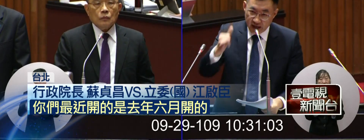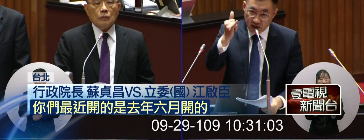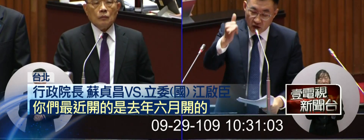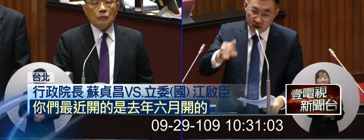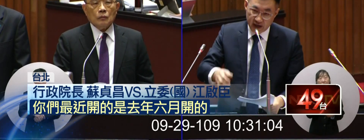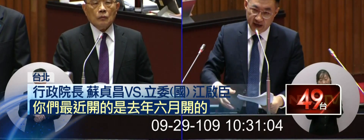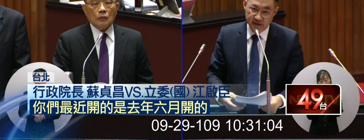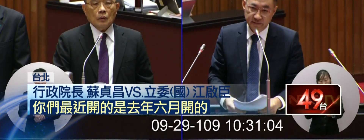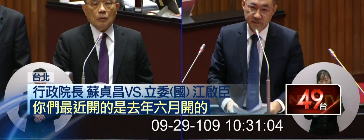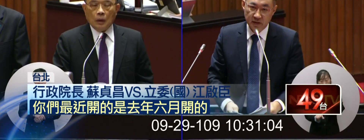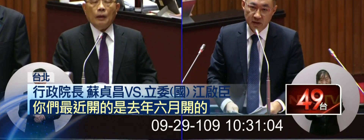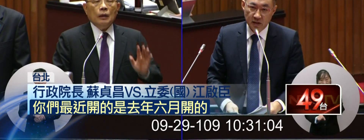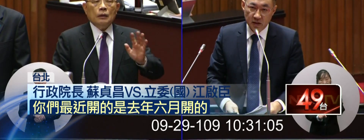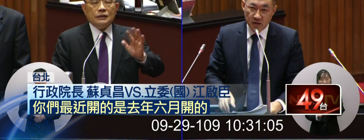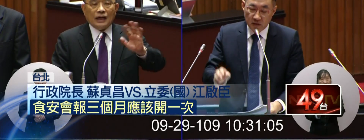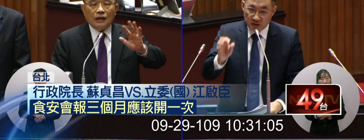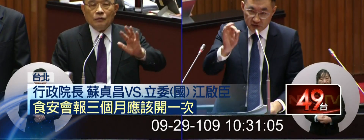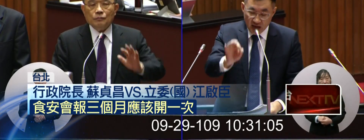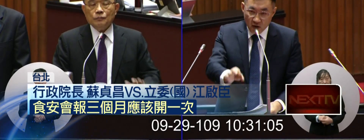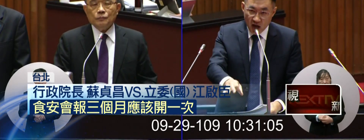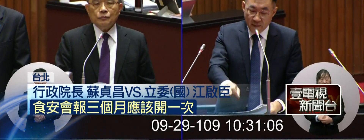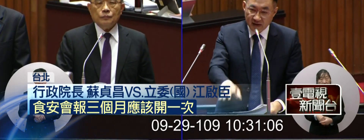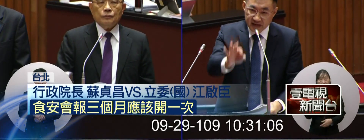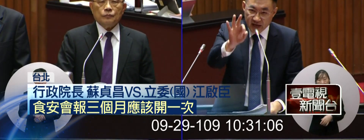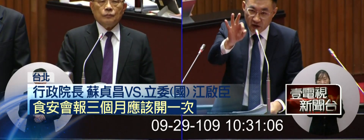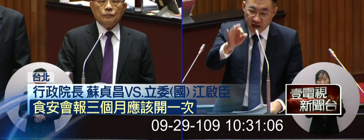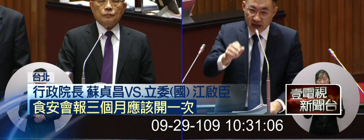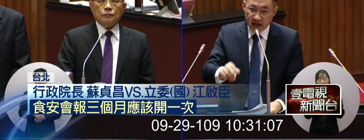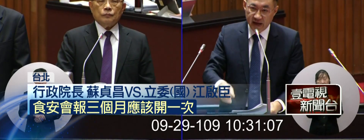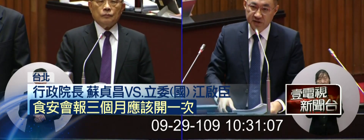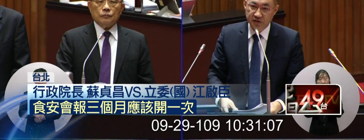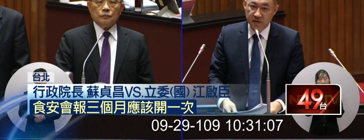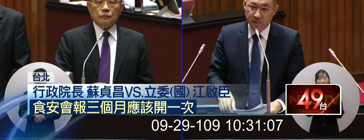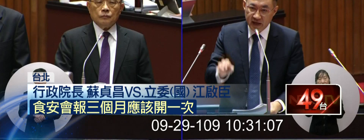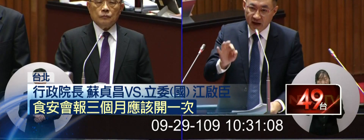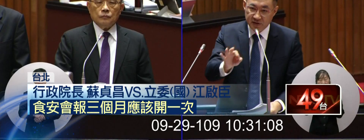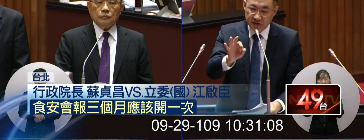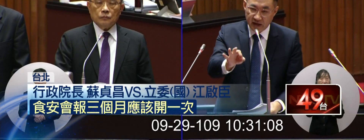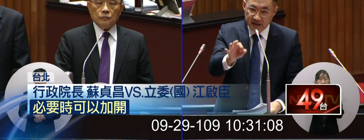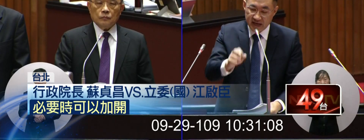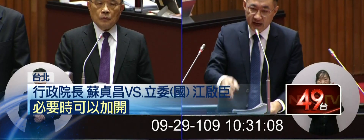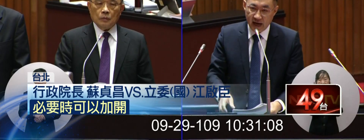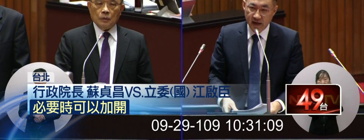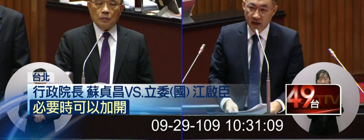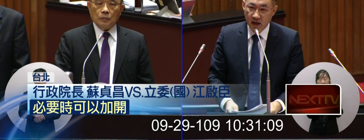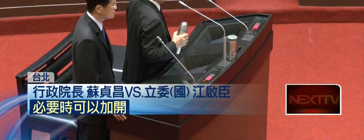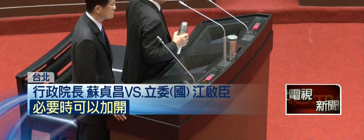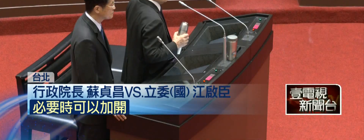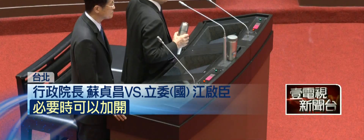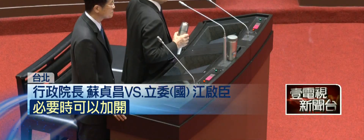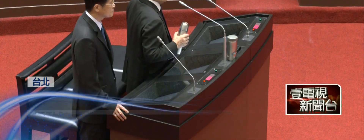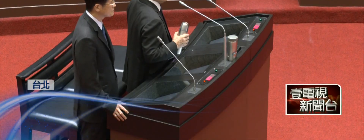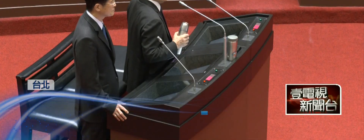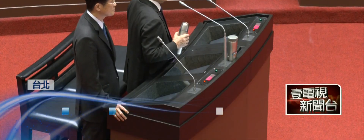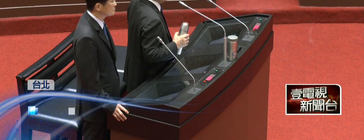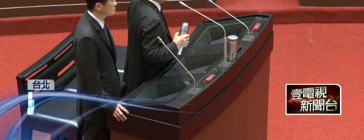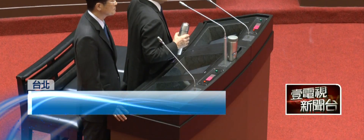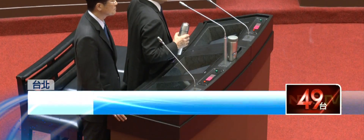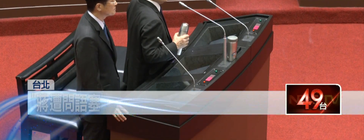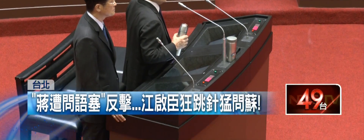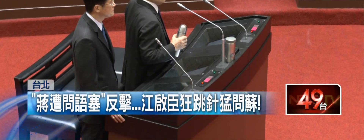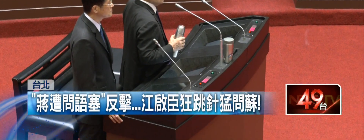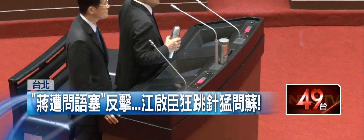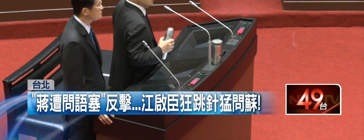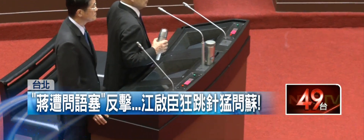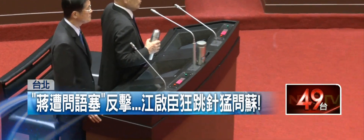去年六月开的。 这个 食安汇报三个月应该开一次，必要时可以加开。 讲到麦都没有声